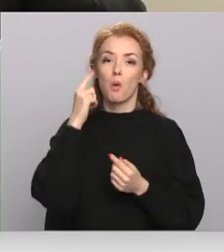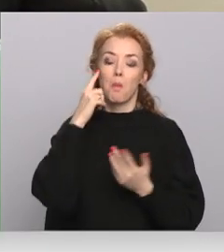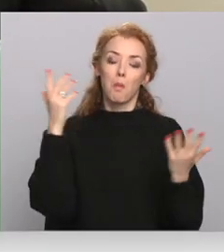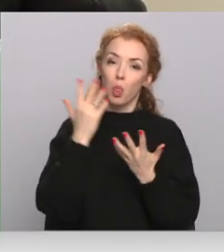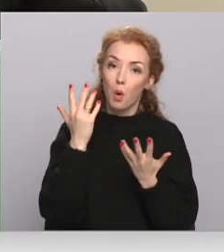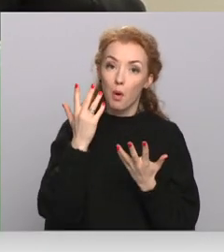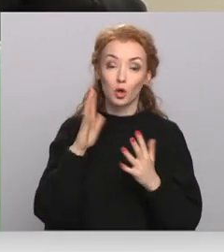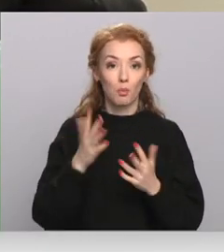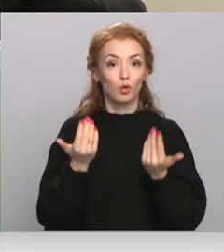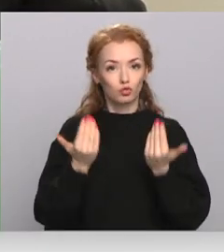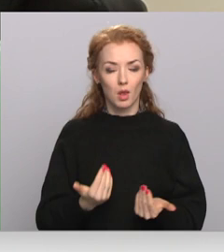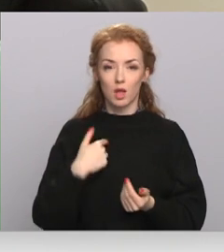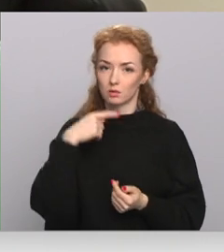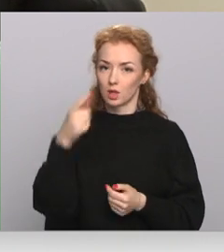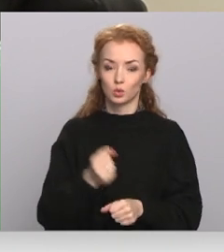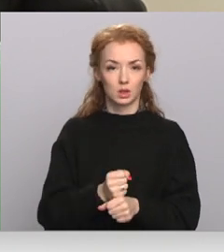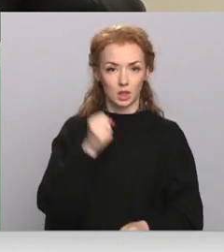Domāšu. Nu, šodien es teicu, ka